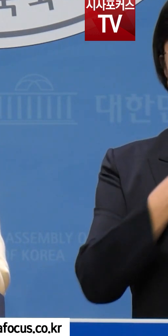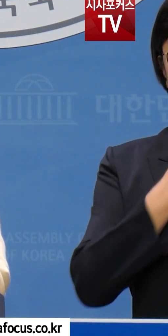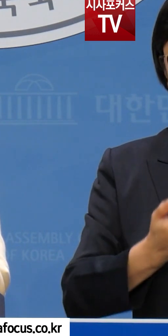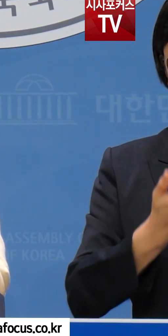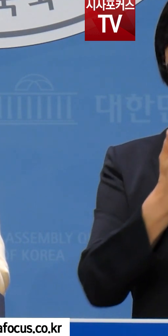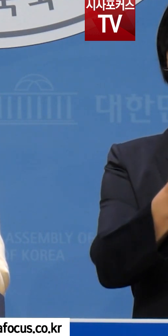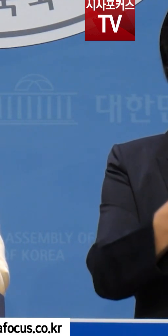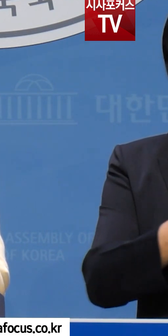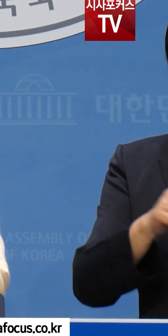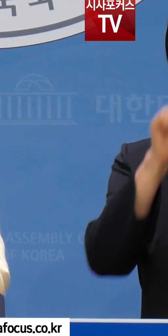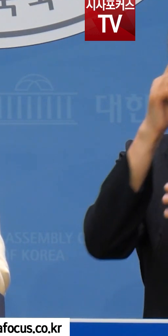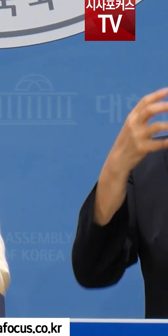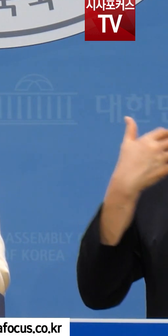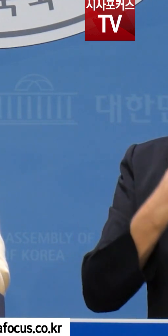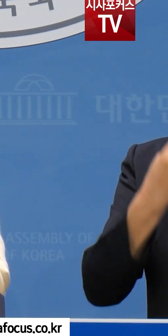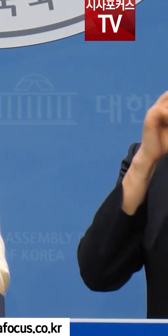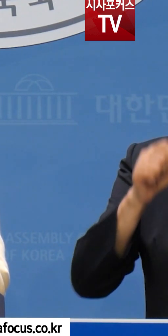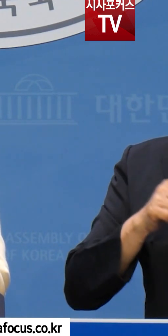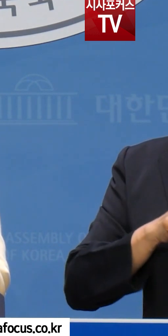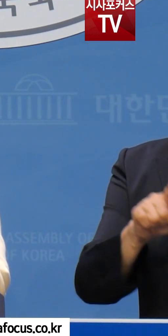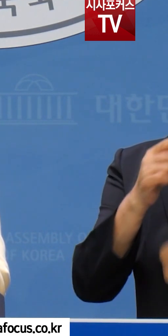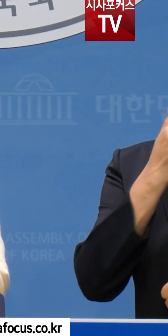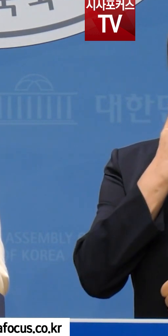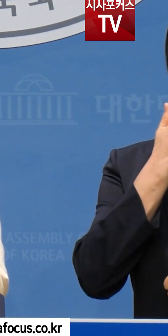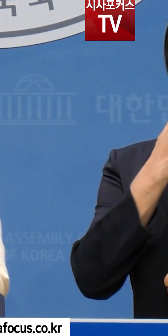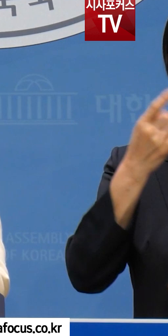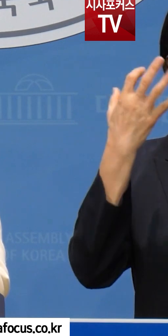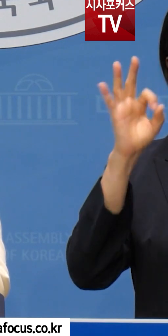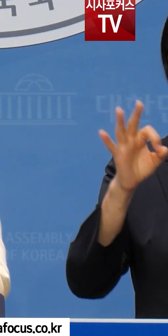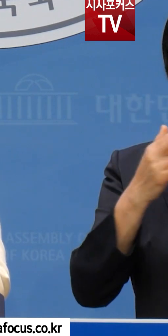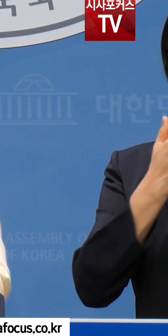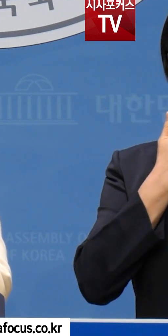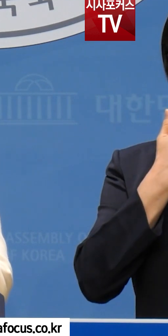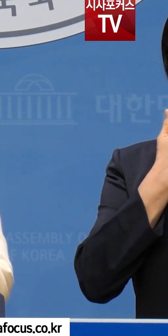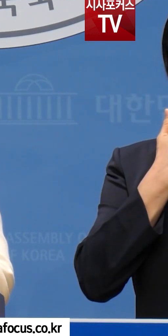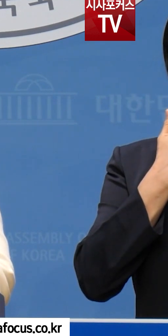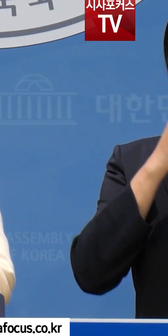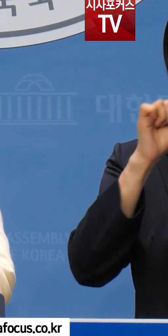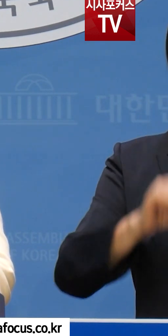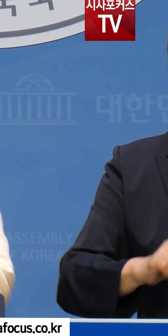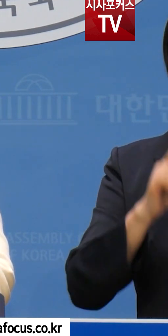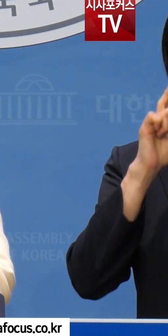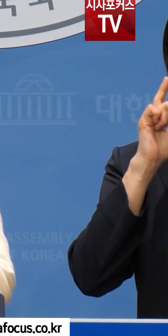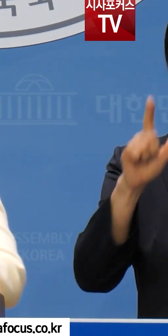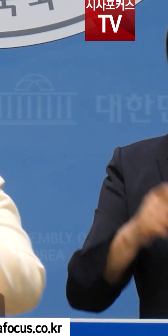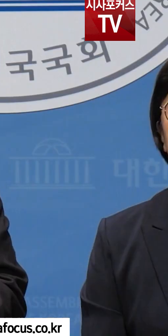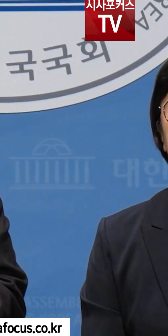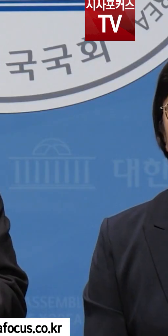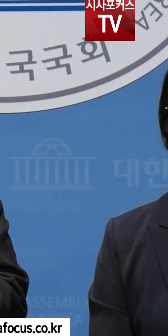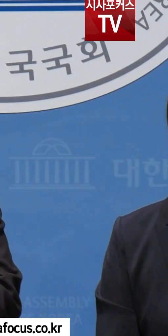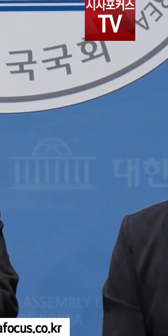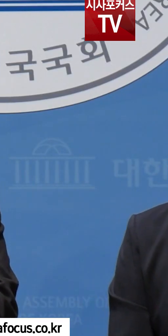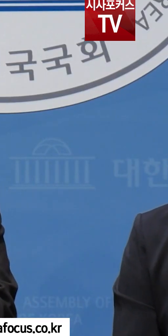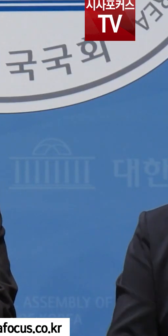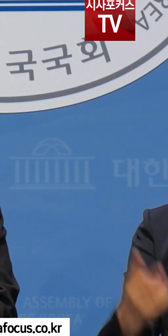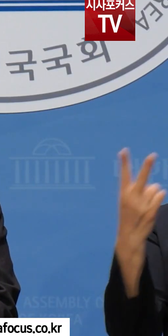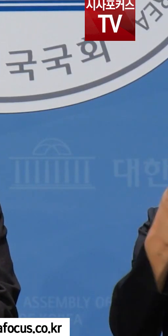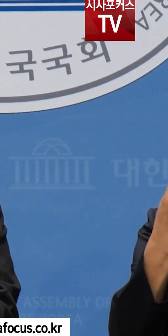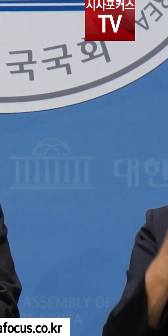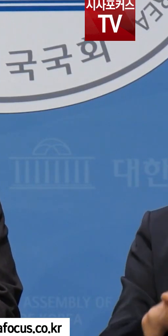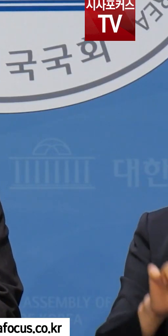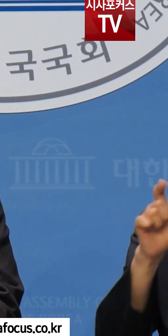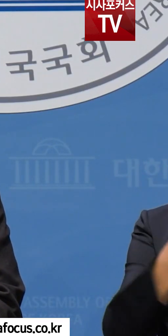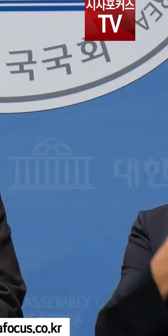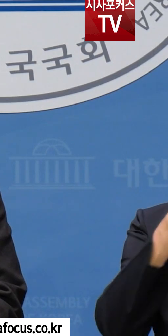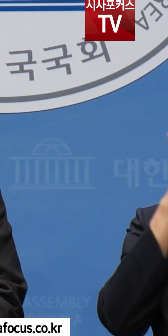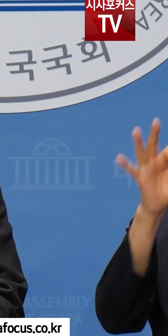것은 정부의 존재 이유를 부정하는 행위라는 것을 엄중히 경고합니다.